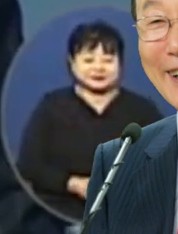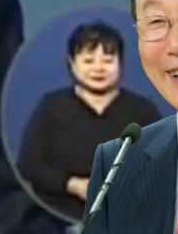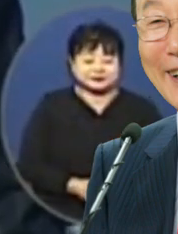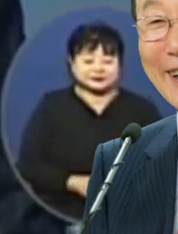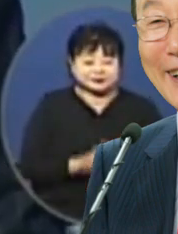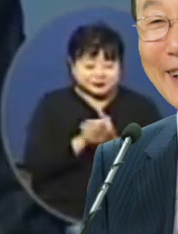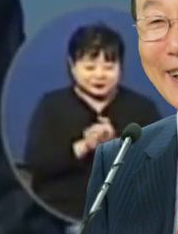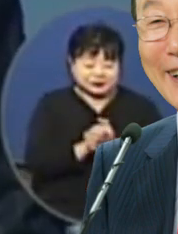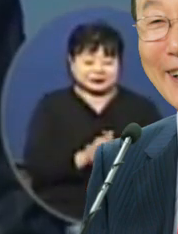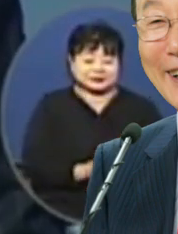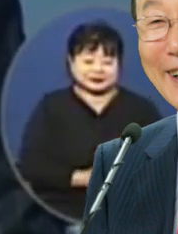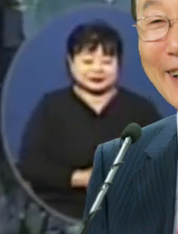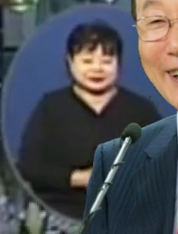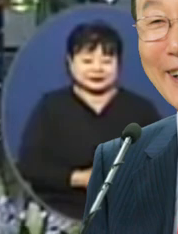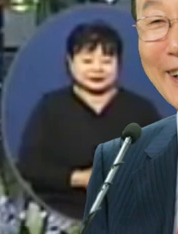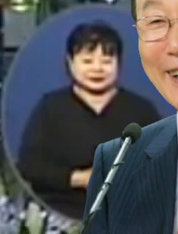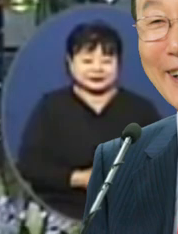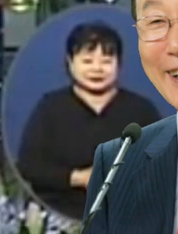되는 것입니다.